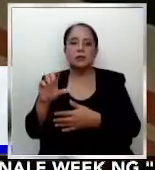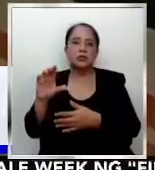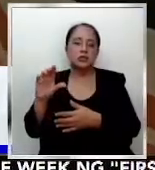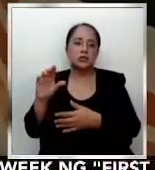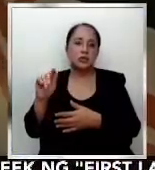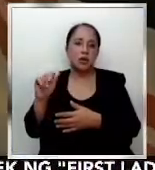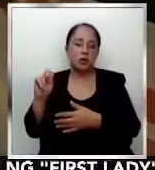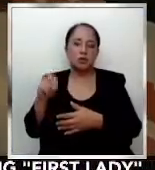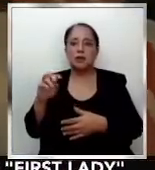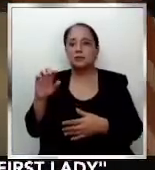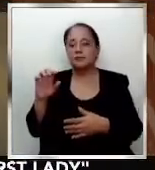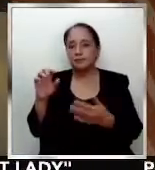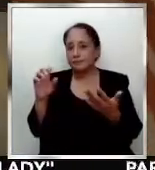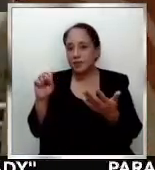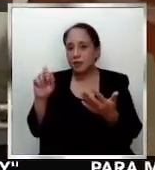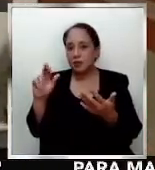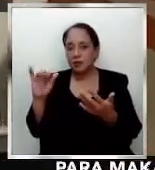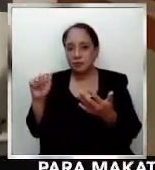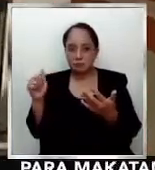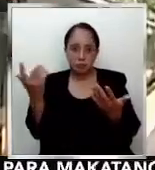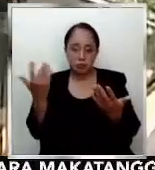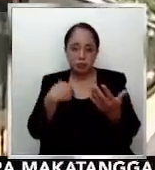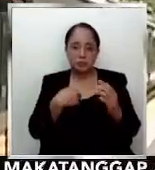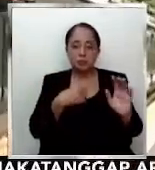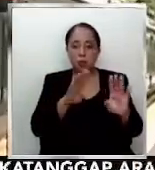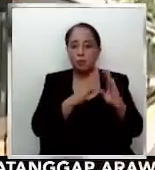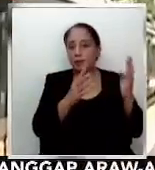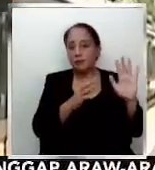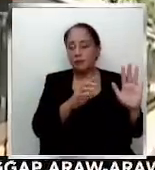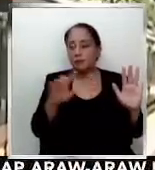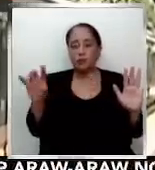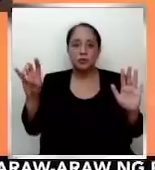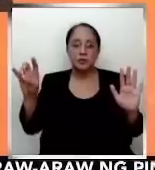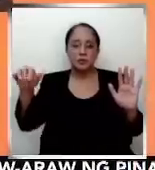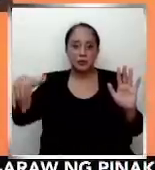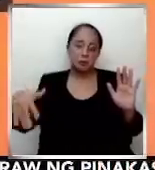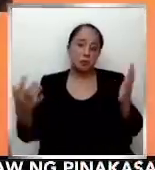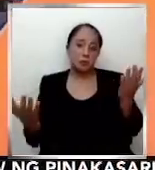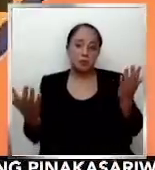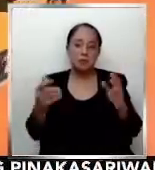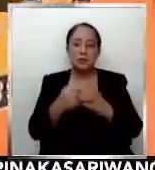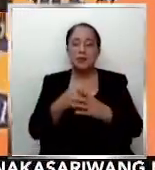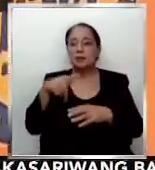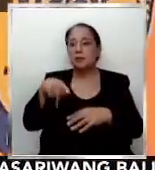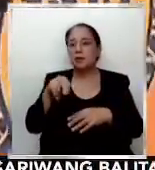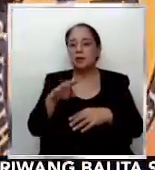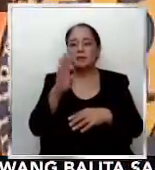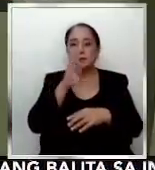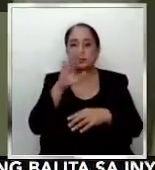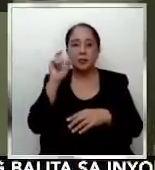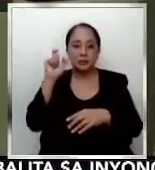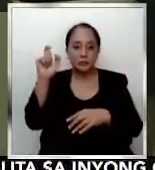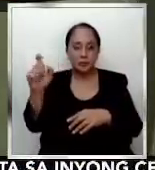ito simula alas 5 ng umaga hanggang alas 7:30 ng gabi. Bahagi ng proyektong ito ng PNR Bicol Express na